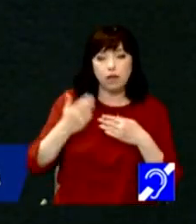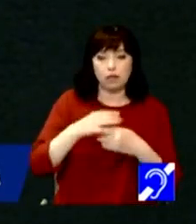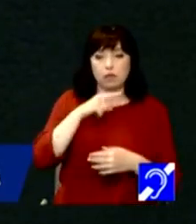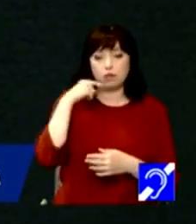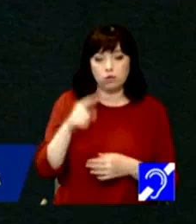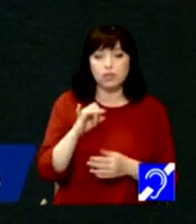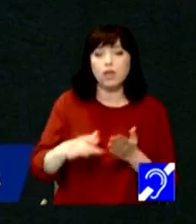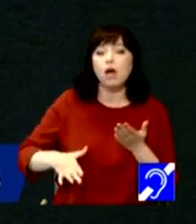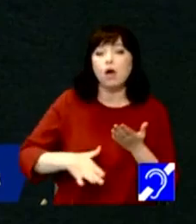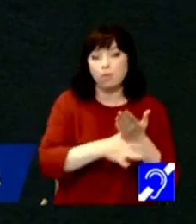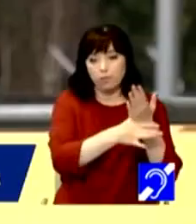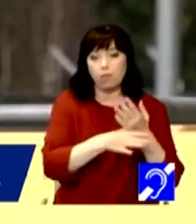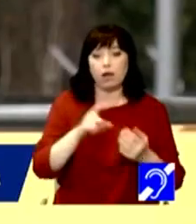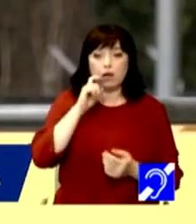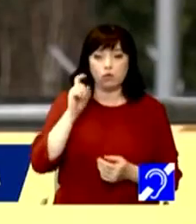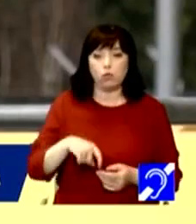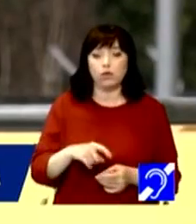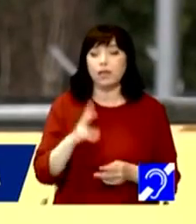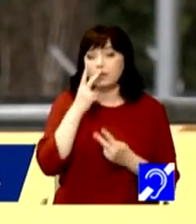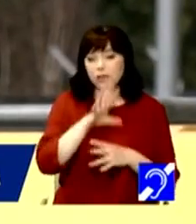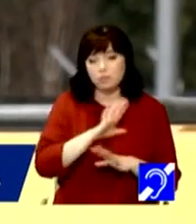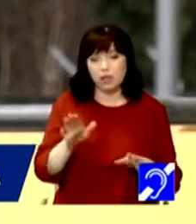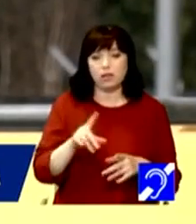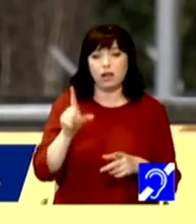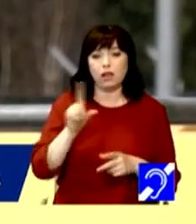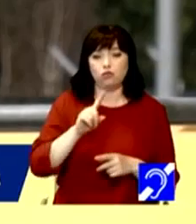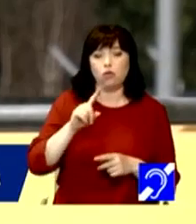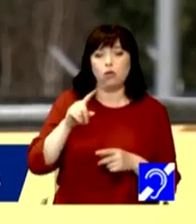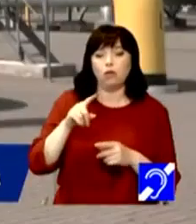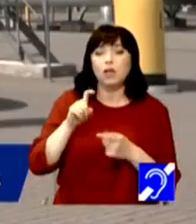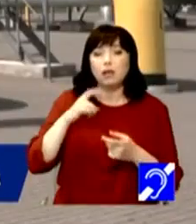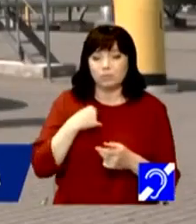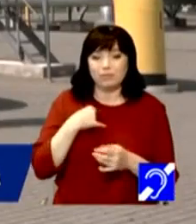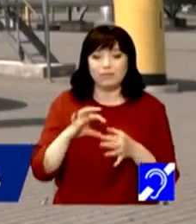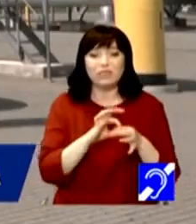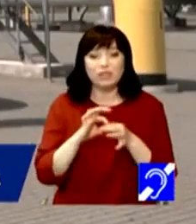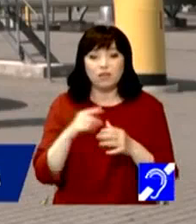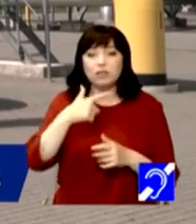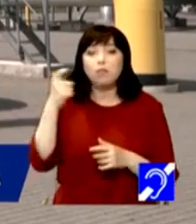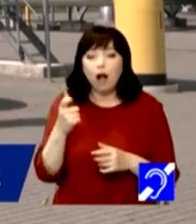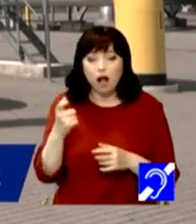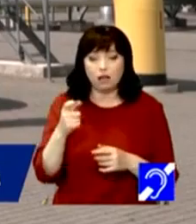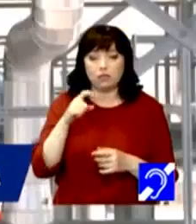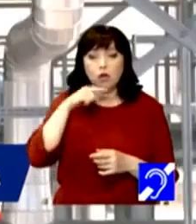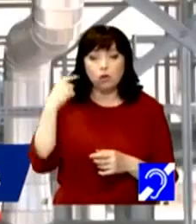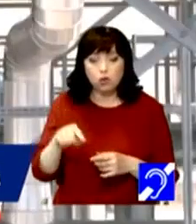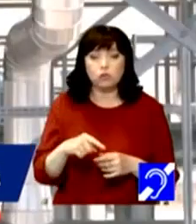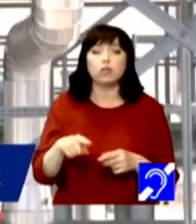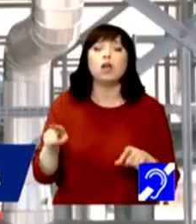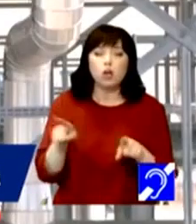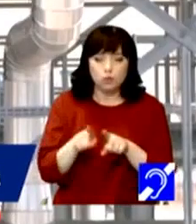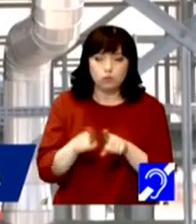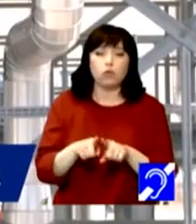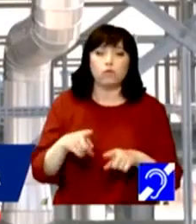și ajutând la înarmarea Ucrainei. În pofida dependenței Italiei de gaz, executivul condus de premierul Mario Draghi e un